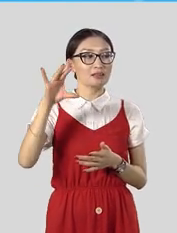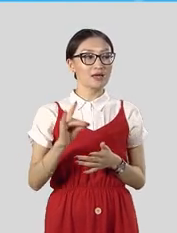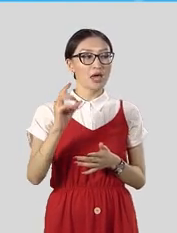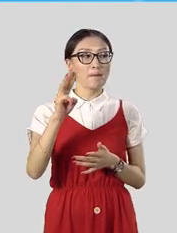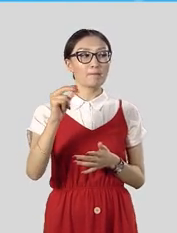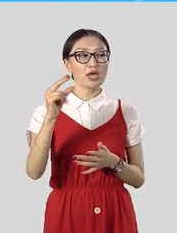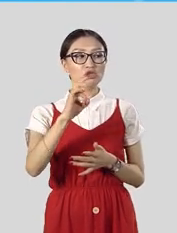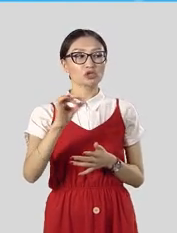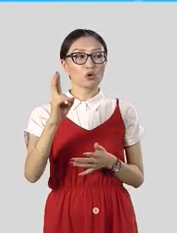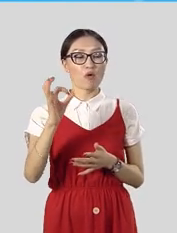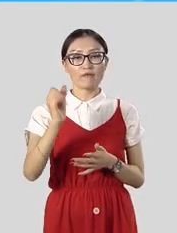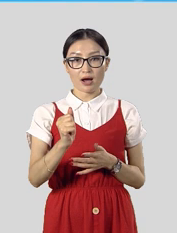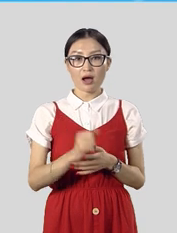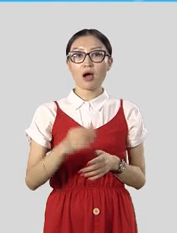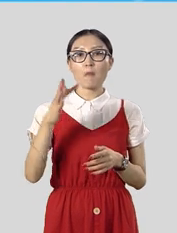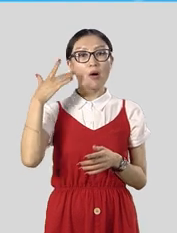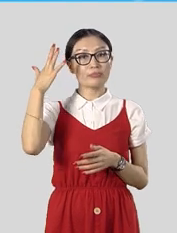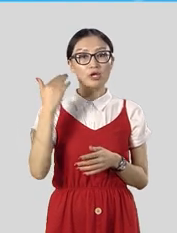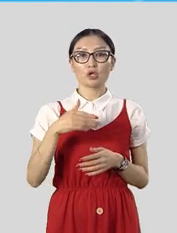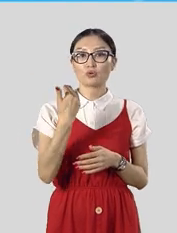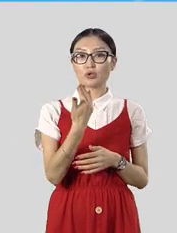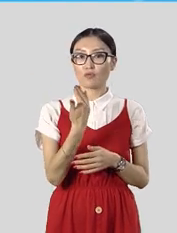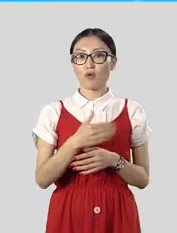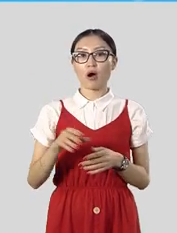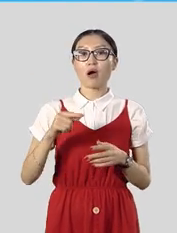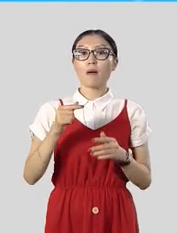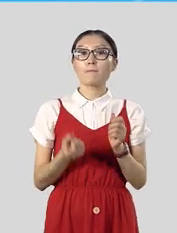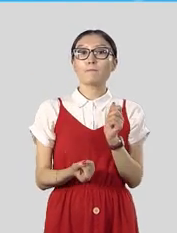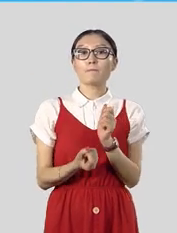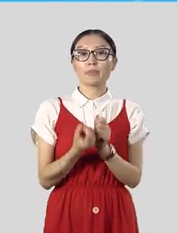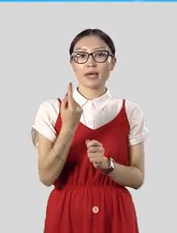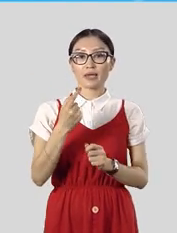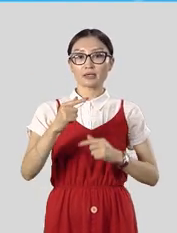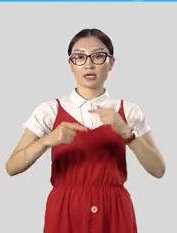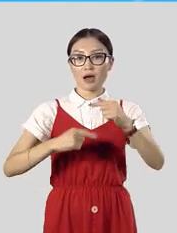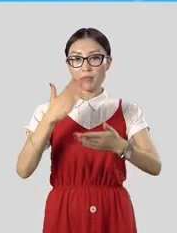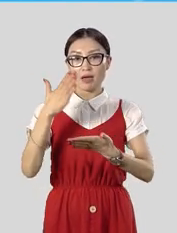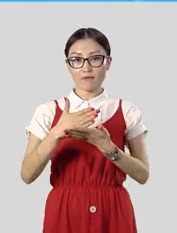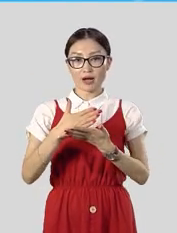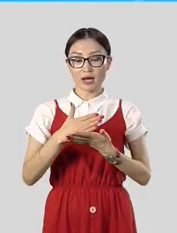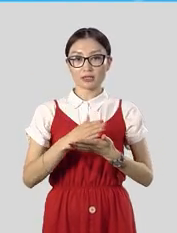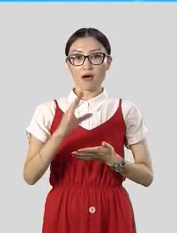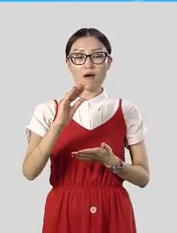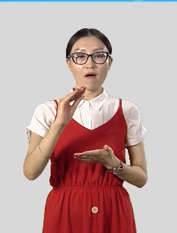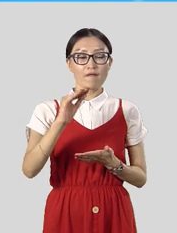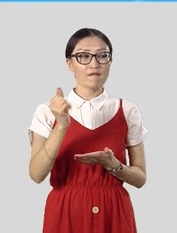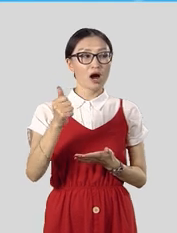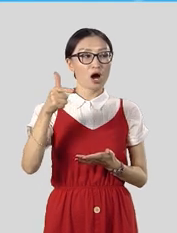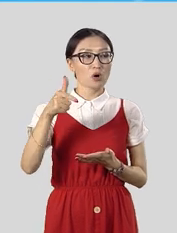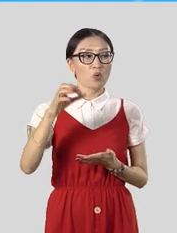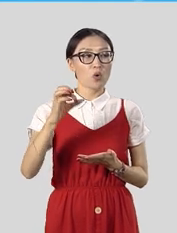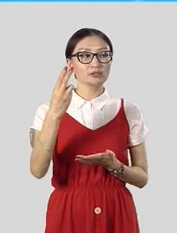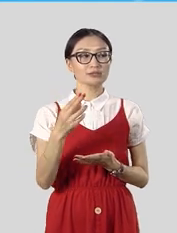Мечникова. По мнению ученого, предком многоклеточных животных является